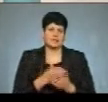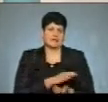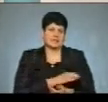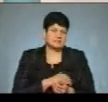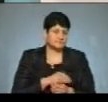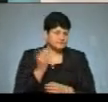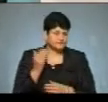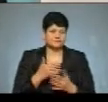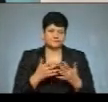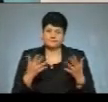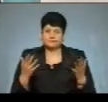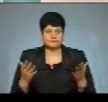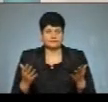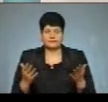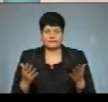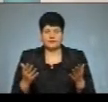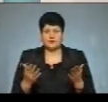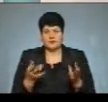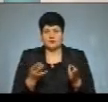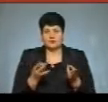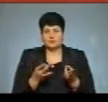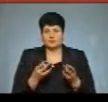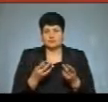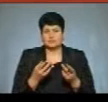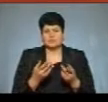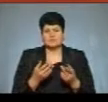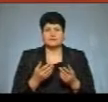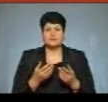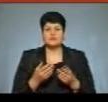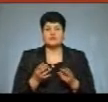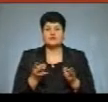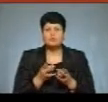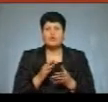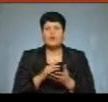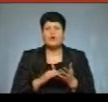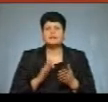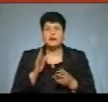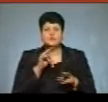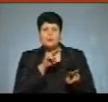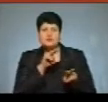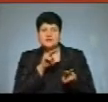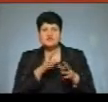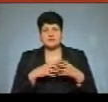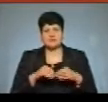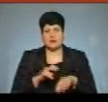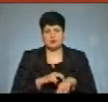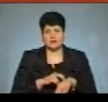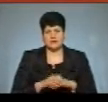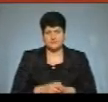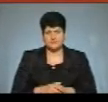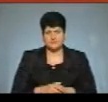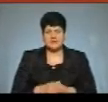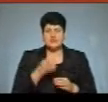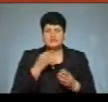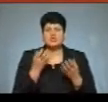так далі, чи з якийсь інший загрозливий стан, потребує подальшого подальшого спостереження сімейного лікаря. Скажіть, які